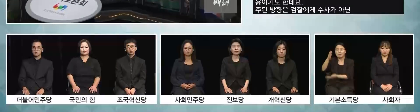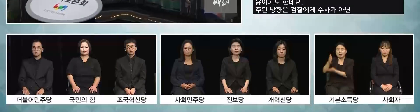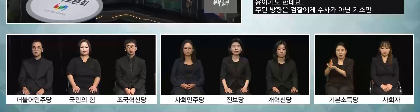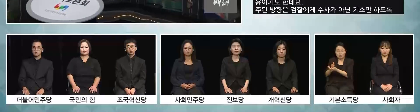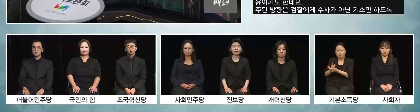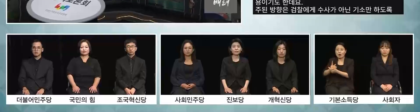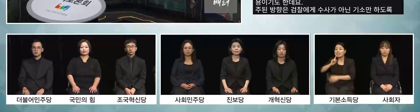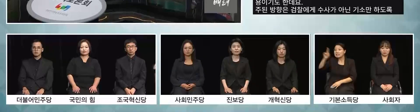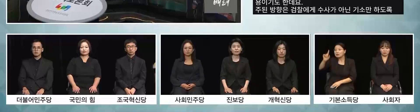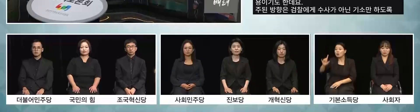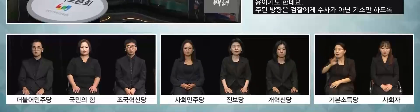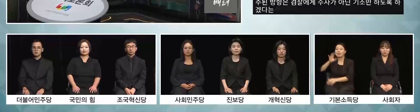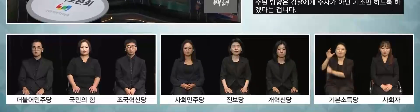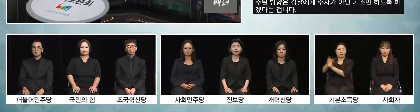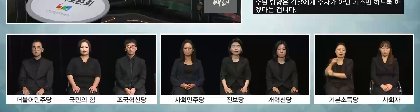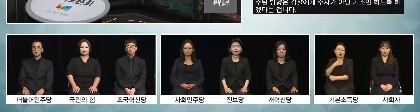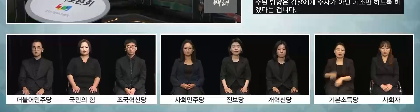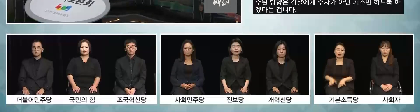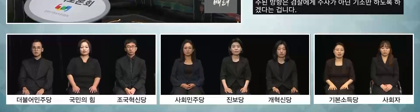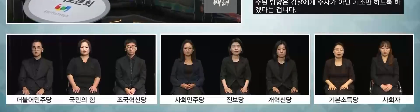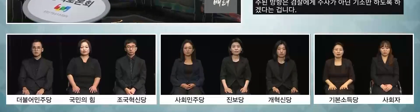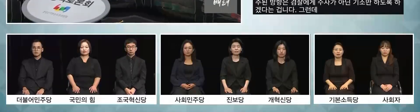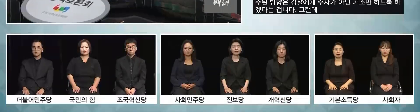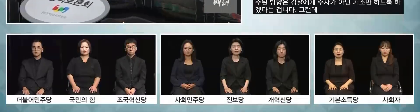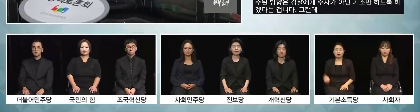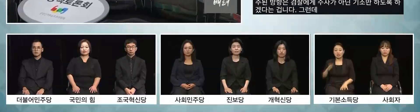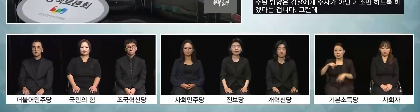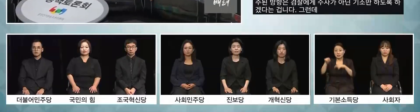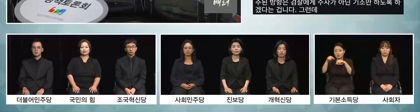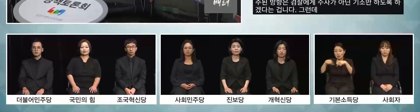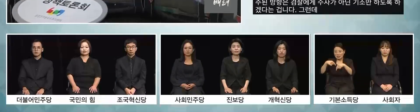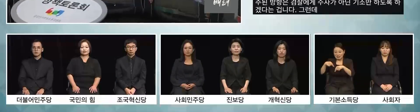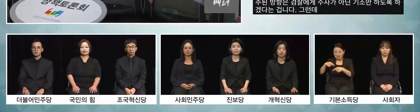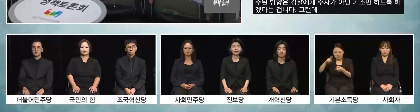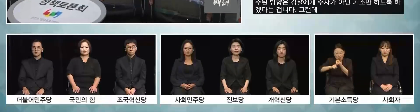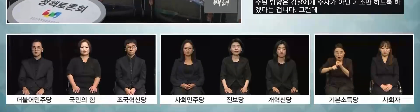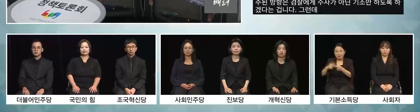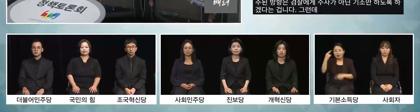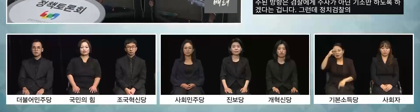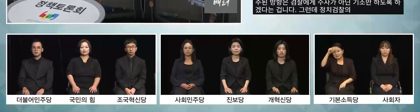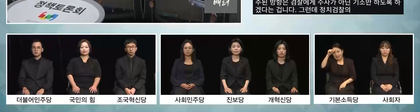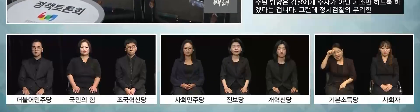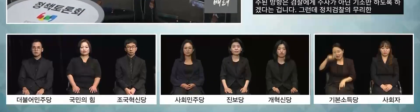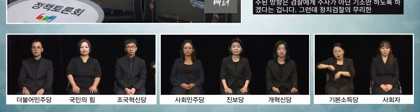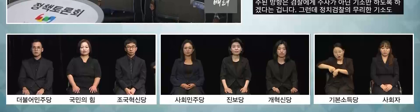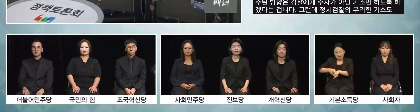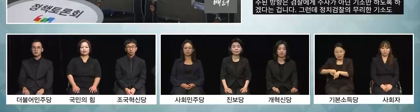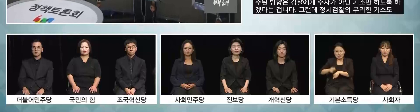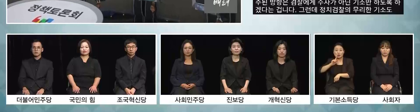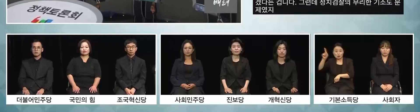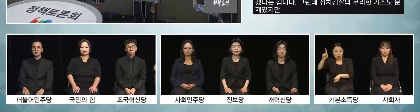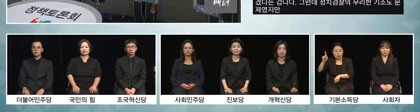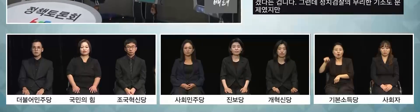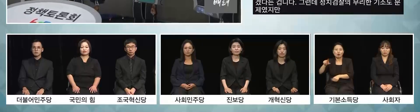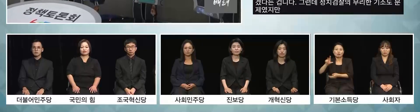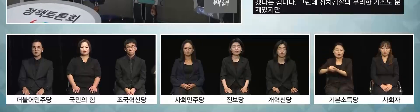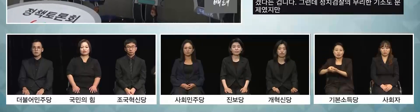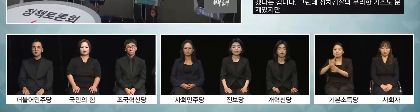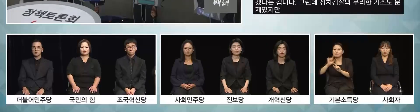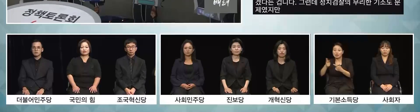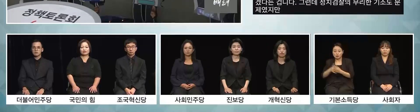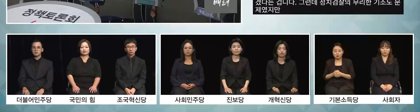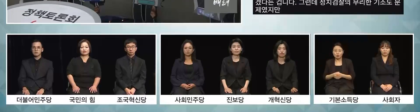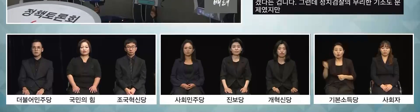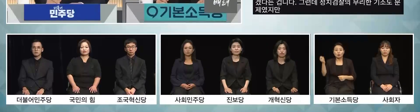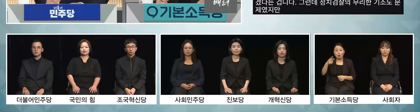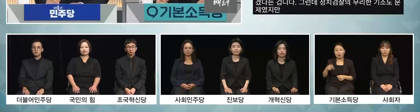하도록 하겠다는 겁니다. 그런데 정치검찰의 무리한 기소도 문제였지만 검사 입맛대로 기소하지